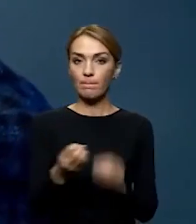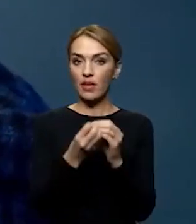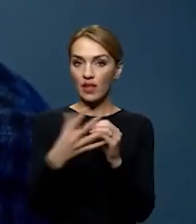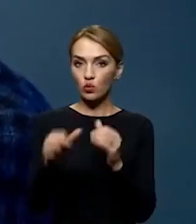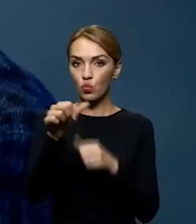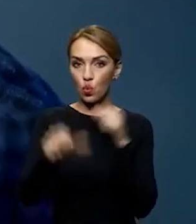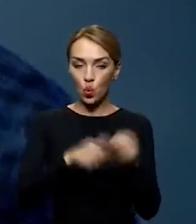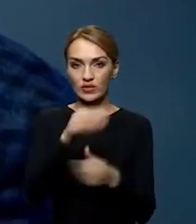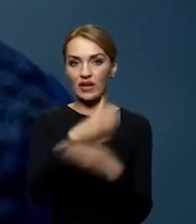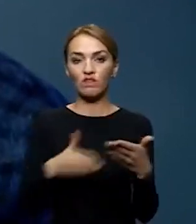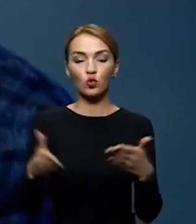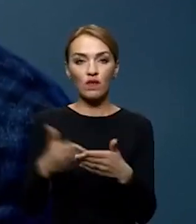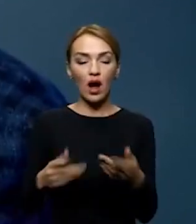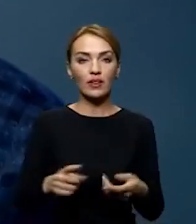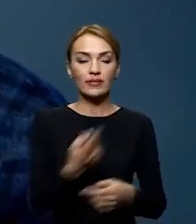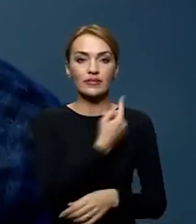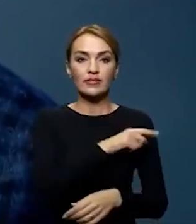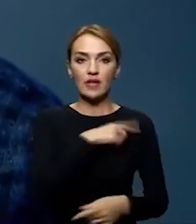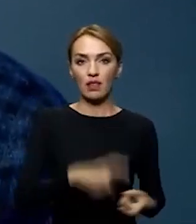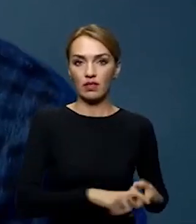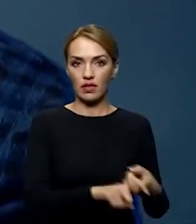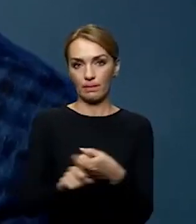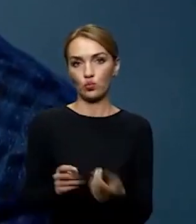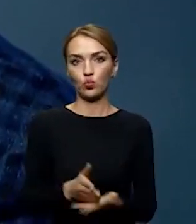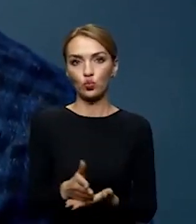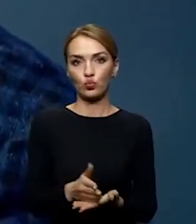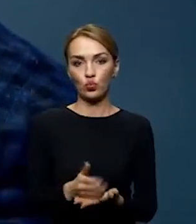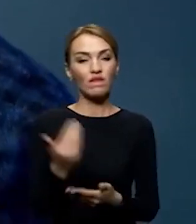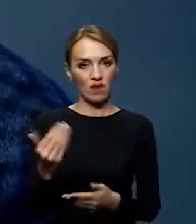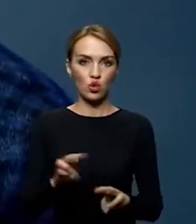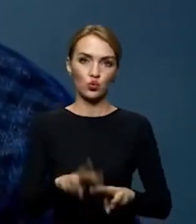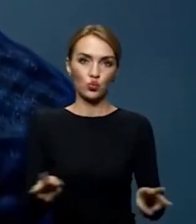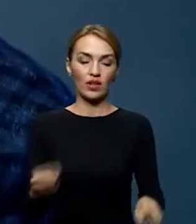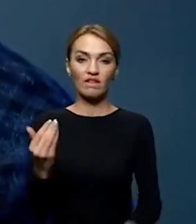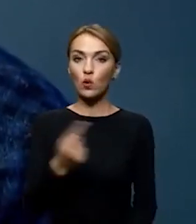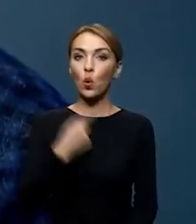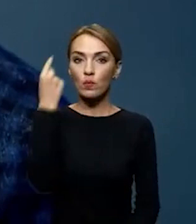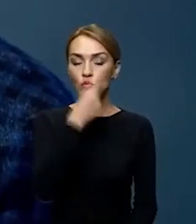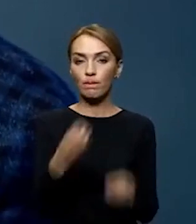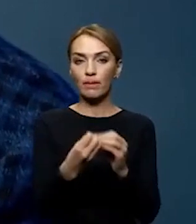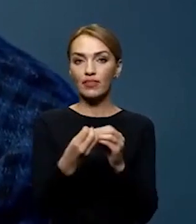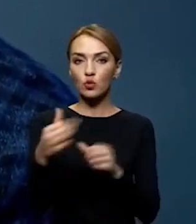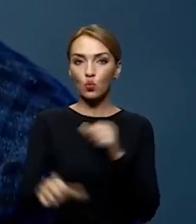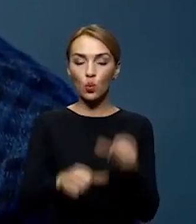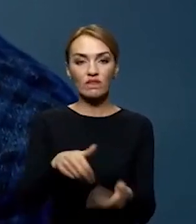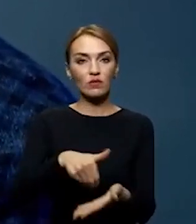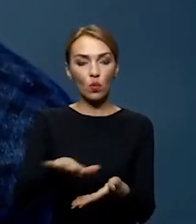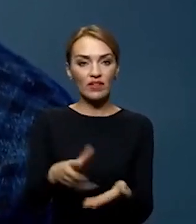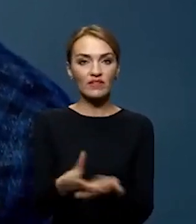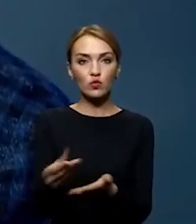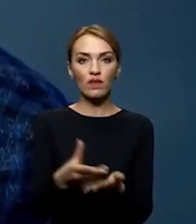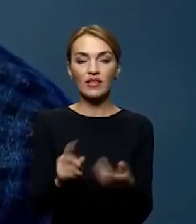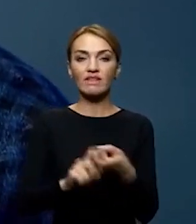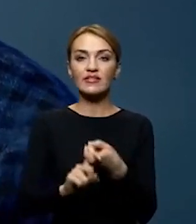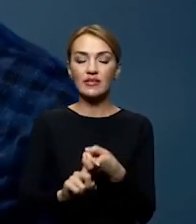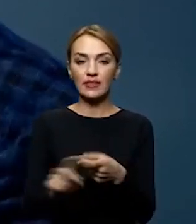ліквідували санепідслужбу. Ви особисто, ваш уряд, Петро Олексійович. Давайте так. Ви особисто в 15-му році відмовили фінансування